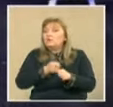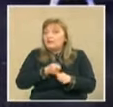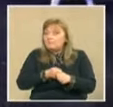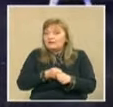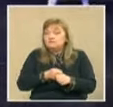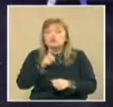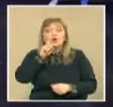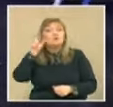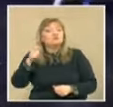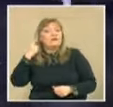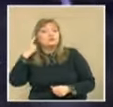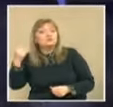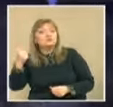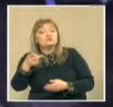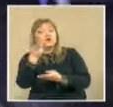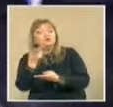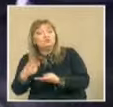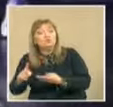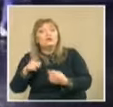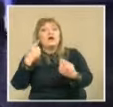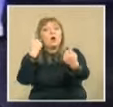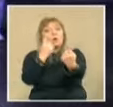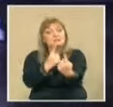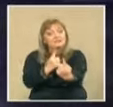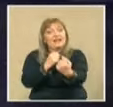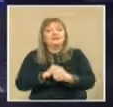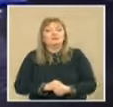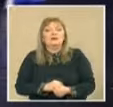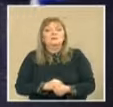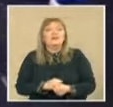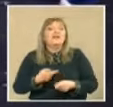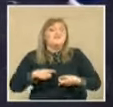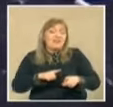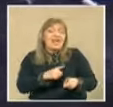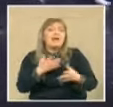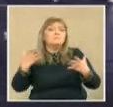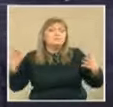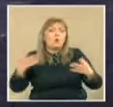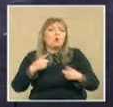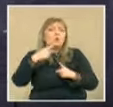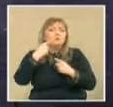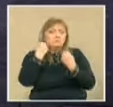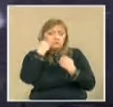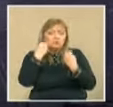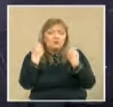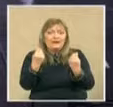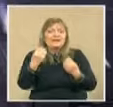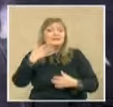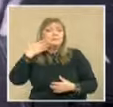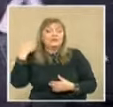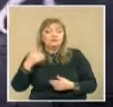другия отсреща. Със сигурност и... им влияе по много позитивен начин на младежите. Много обичаме този концерт.